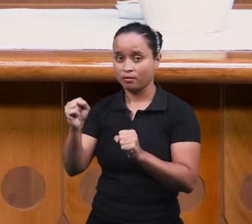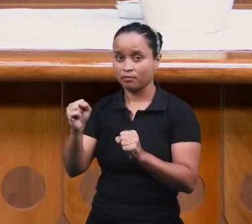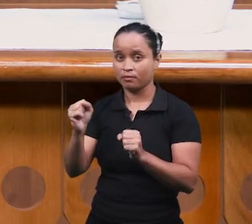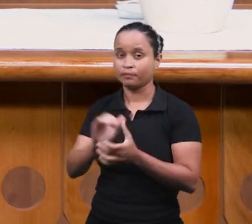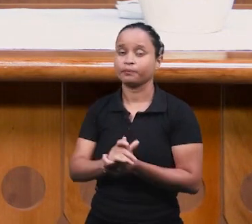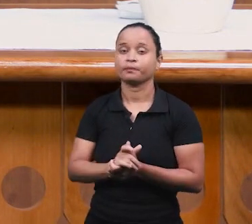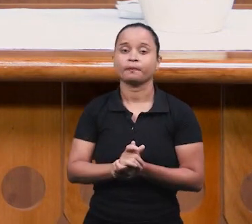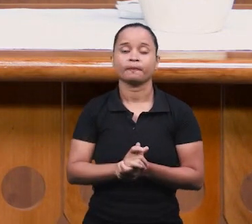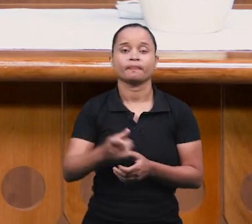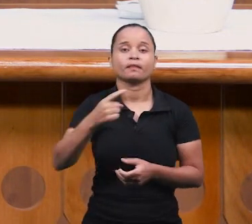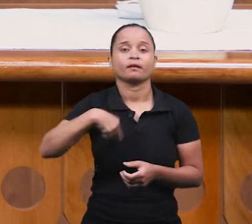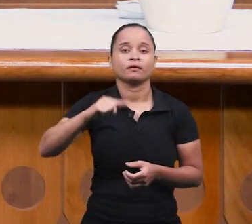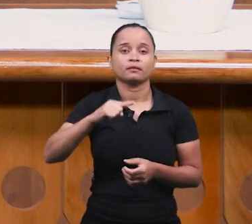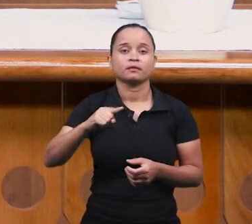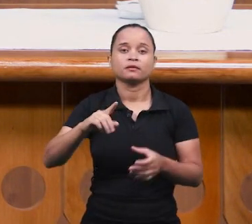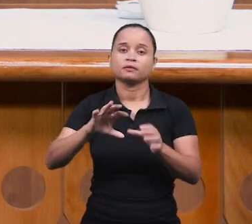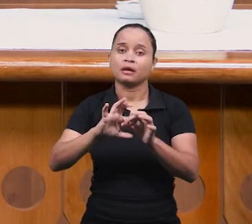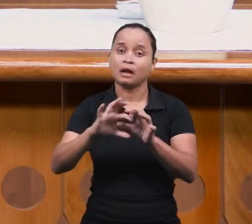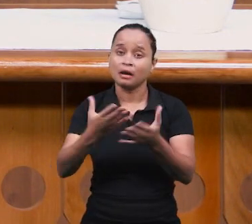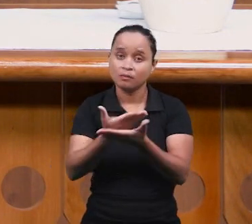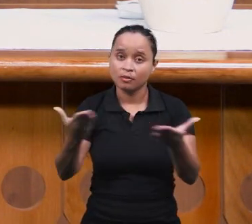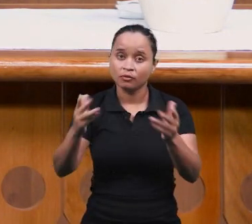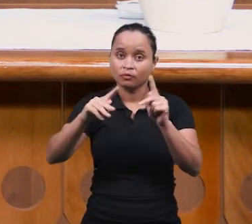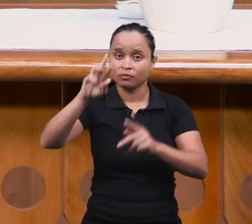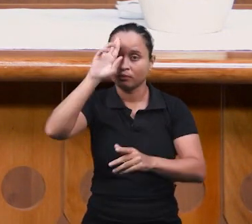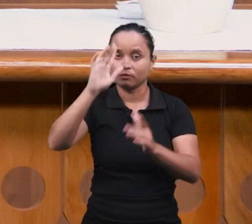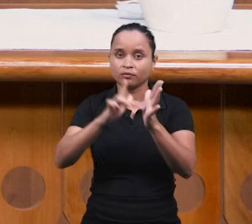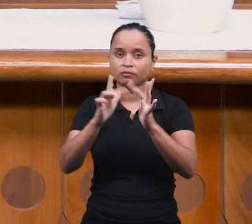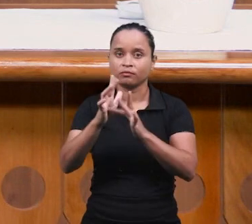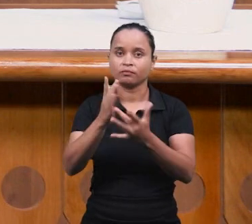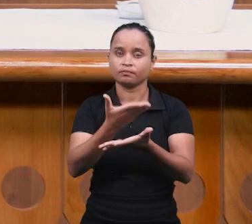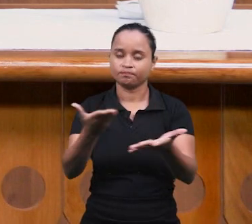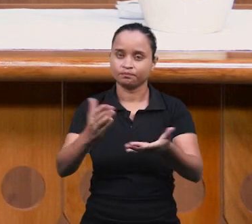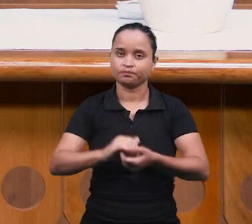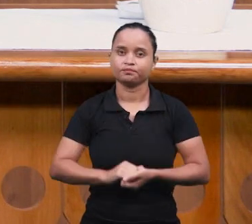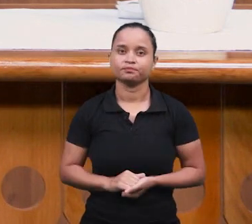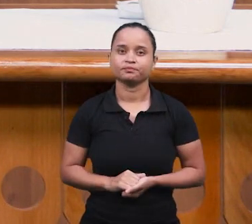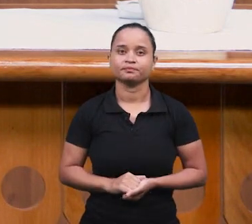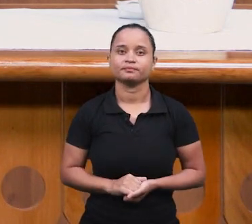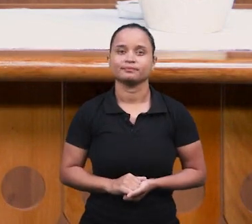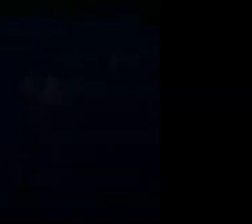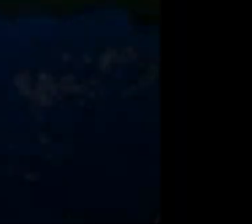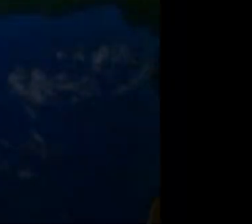pouvez nous appeler, nous contacter. Nous saluons à tous dans la paix du Seigneur Jésus.